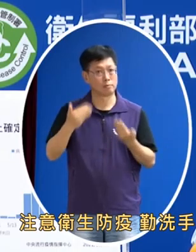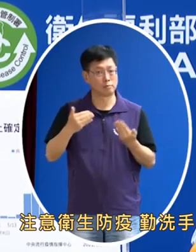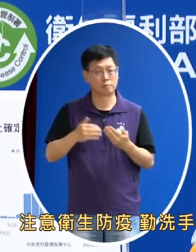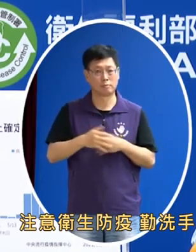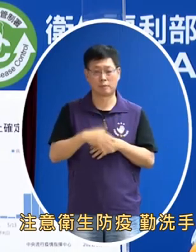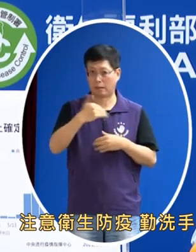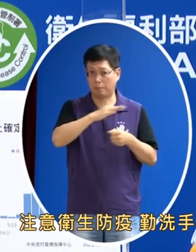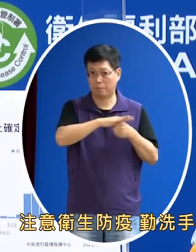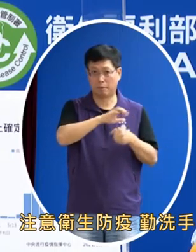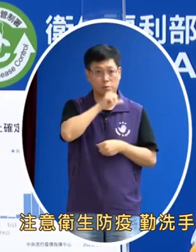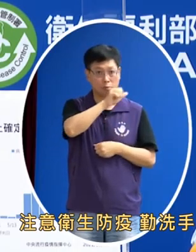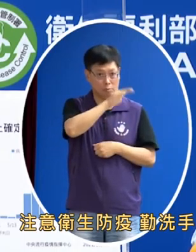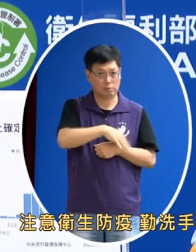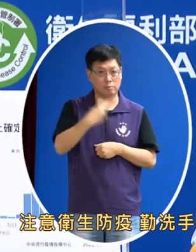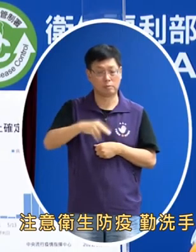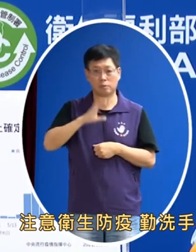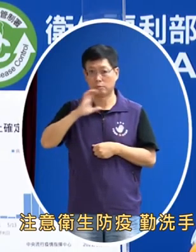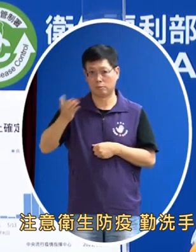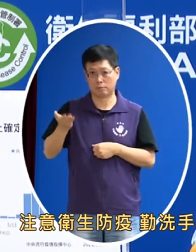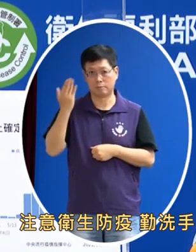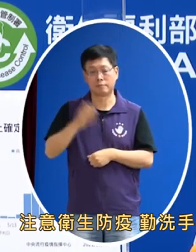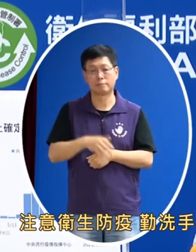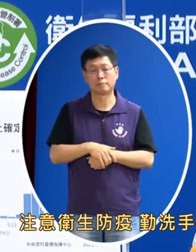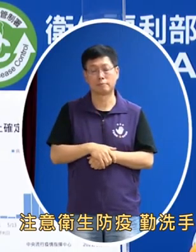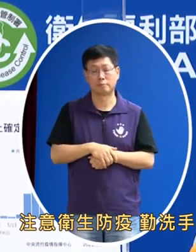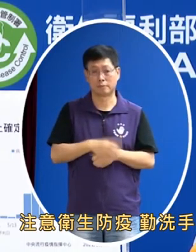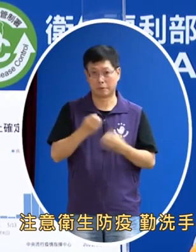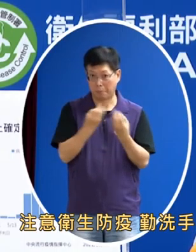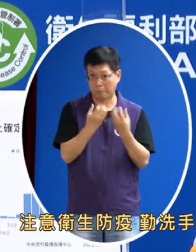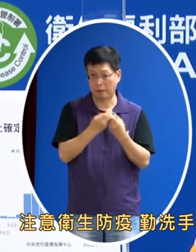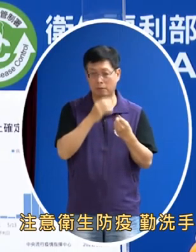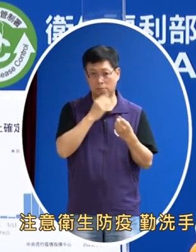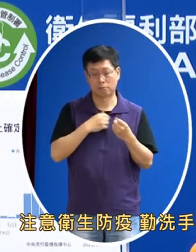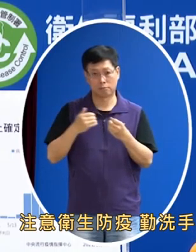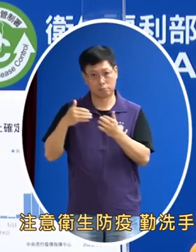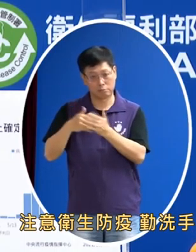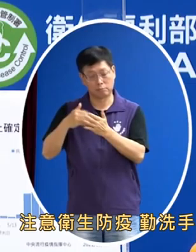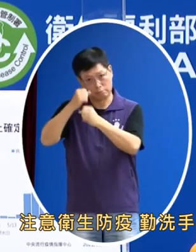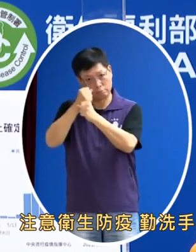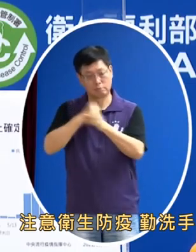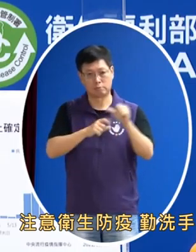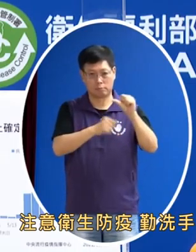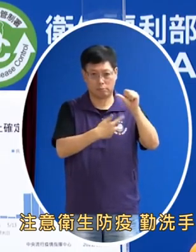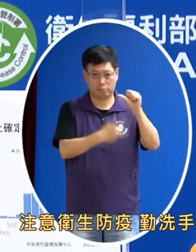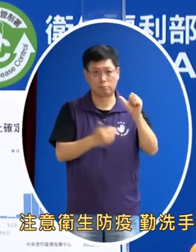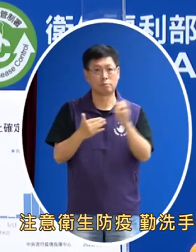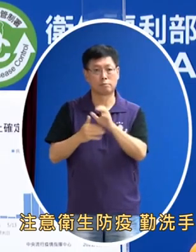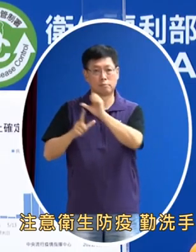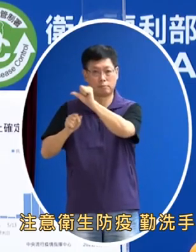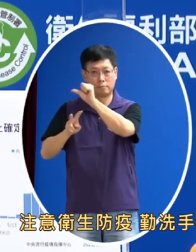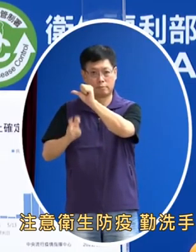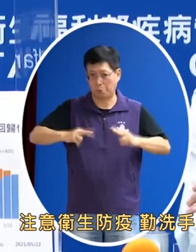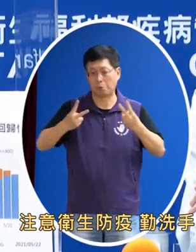的这400案例哈，那为185例男性，